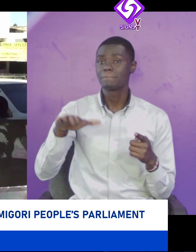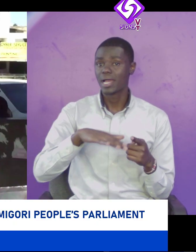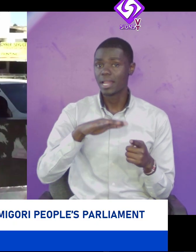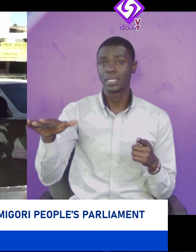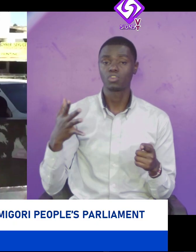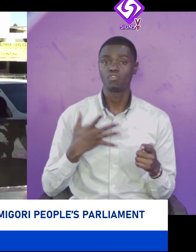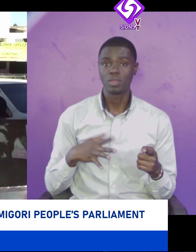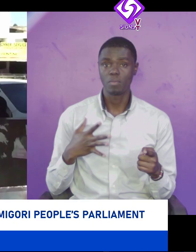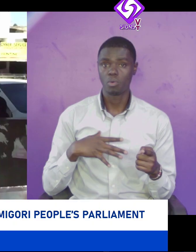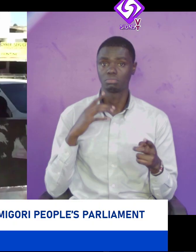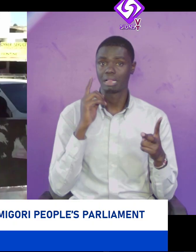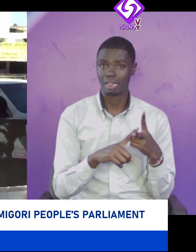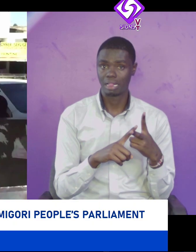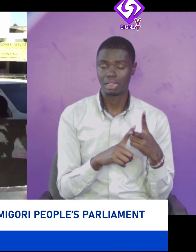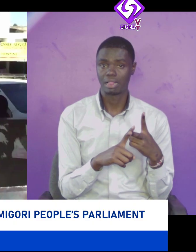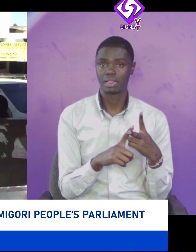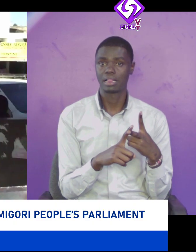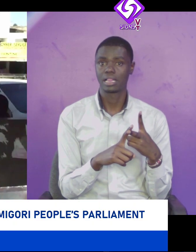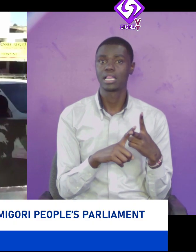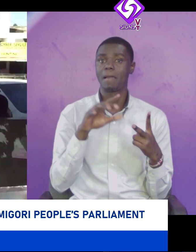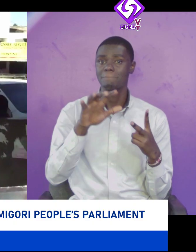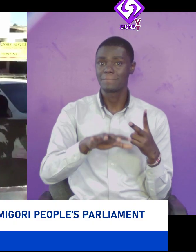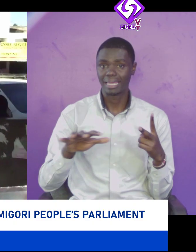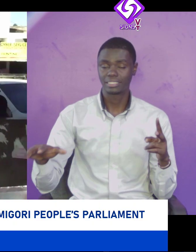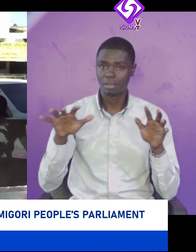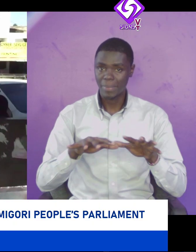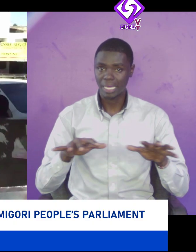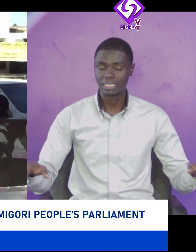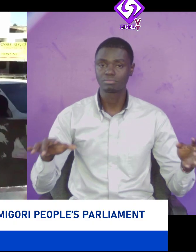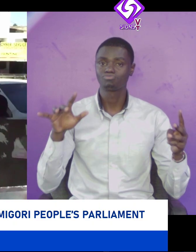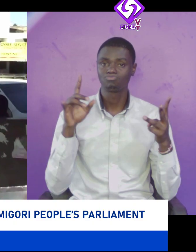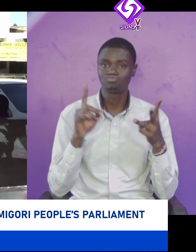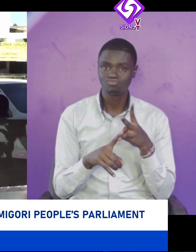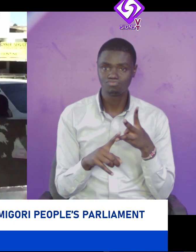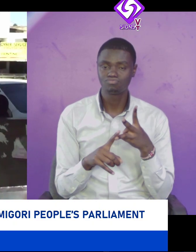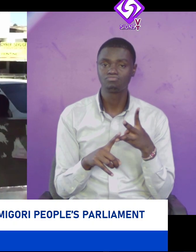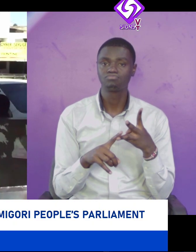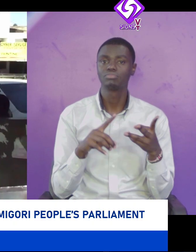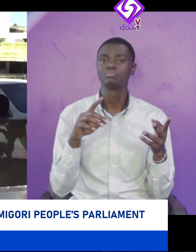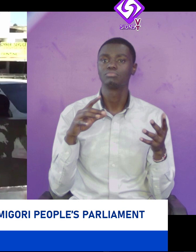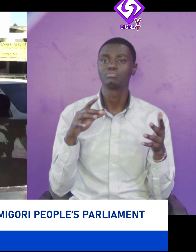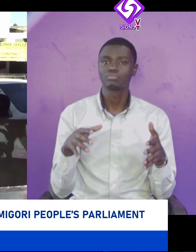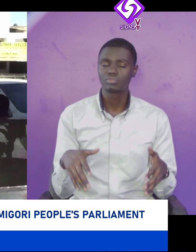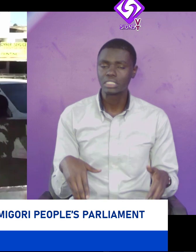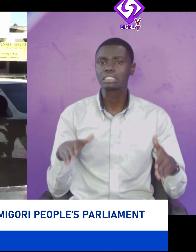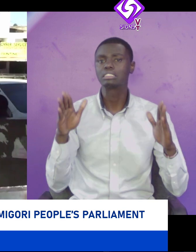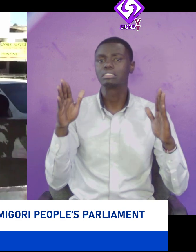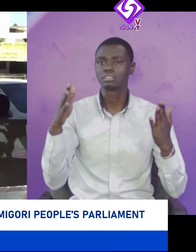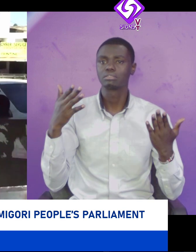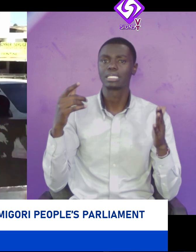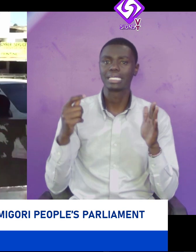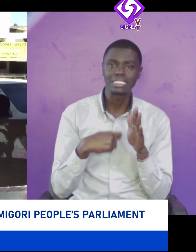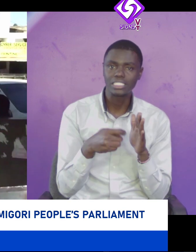sekta ya pili, sekta ya market; sekta hata ya stage bus park; sekta